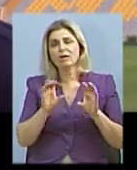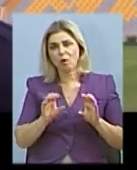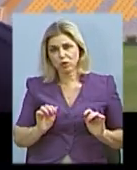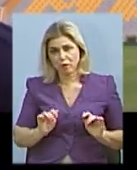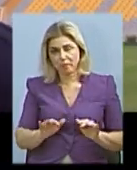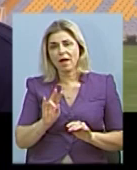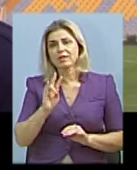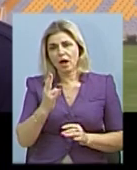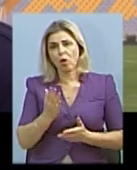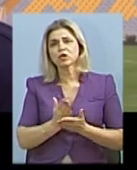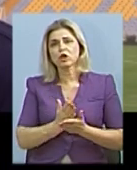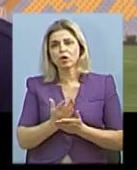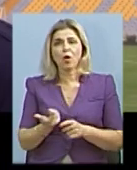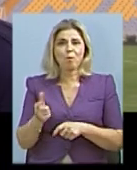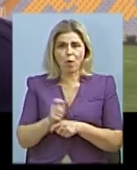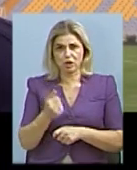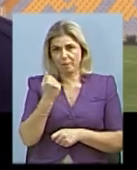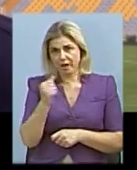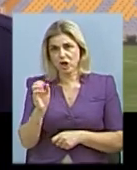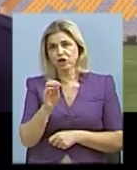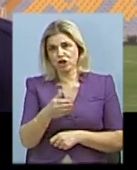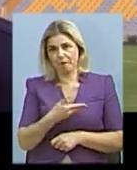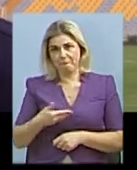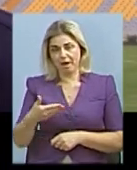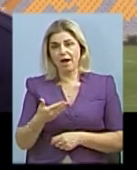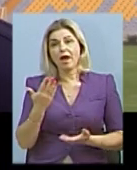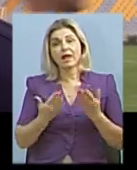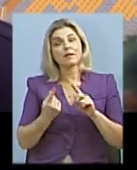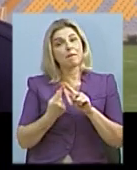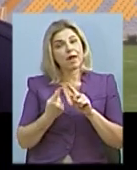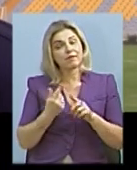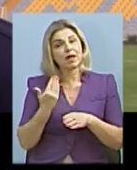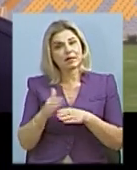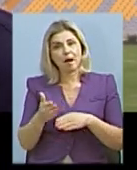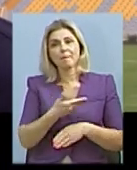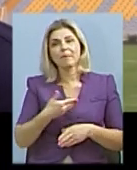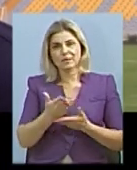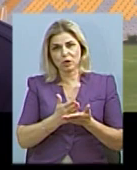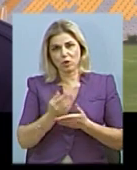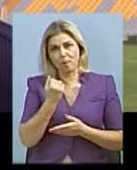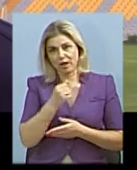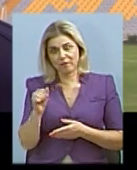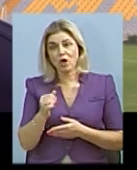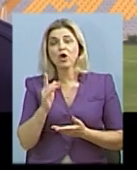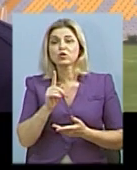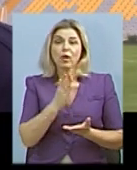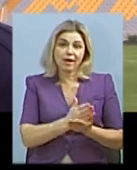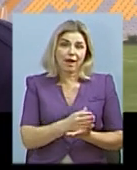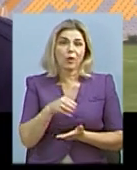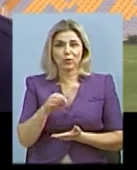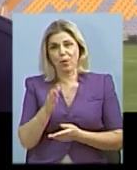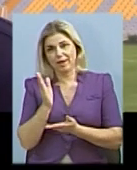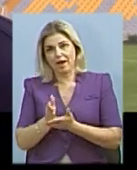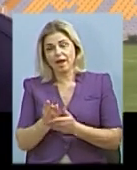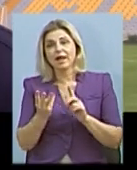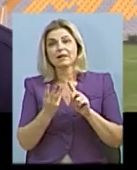Миколаїв заслужив більше на перемогу, ніж ми. Якщо брати по першому тайму, ми заслуговували на перемогу. Так що, що є, то є.